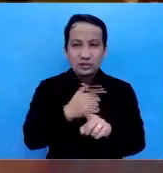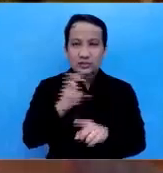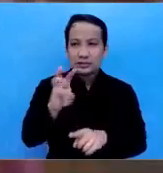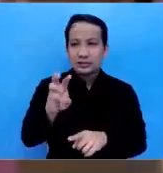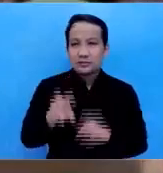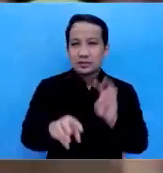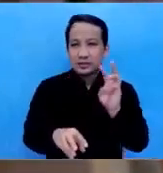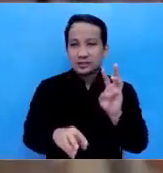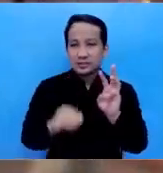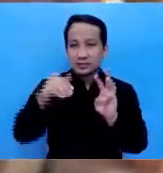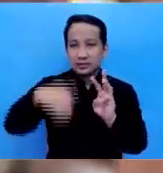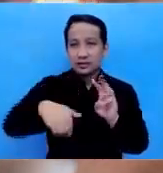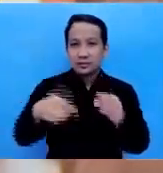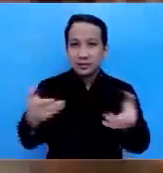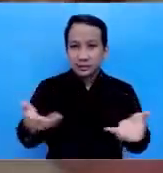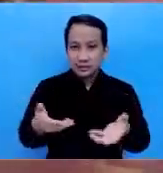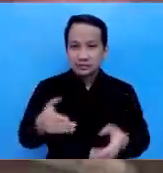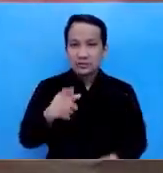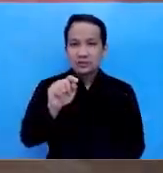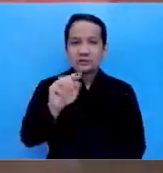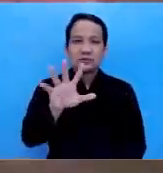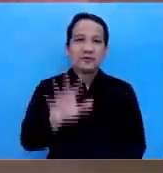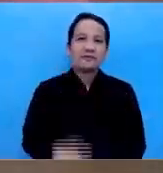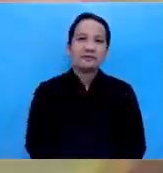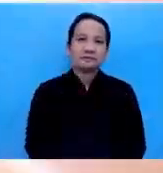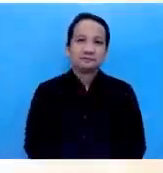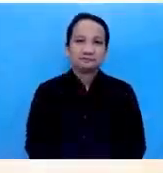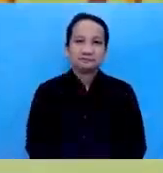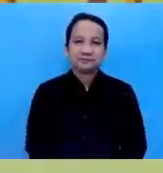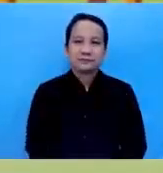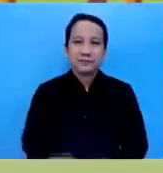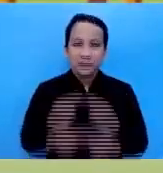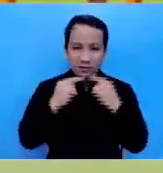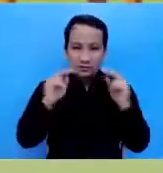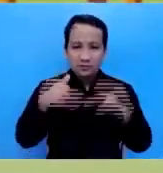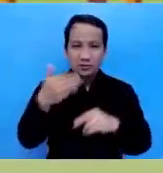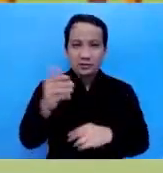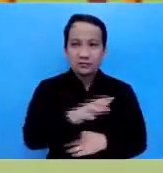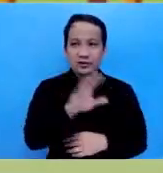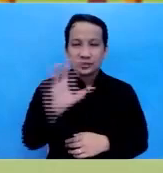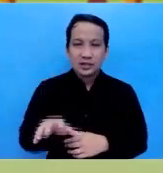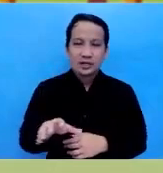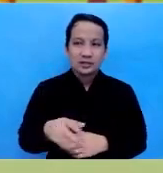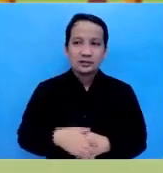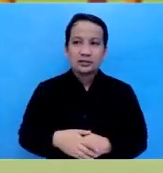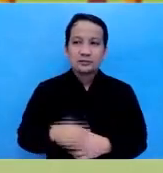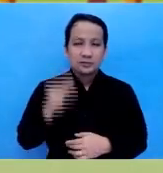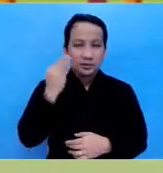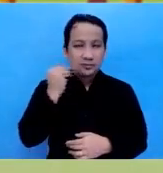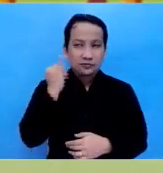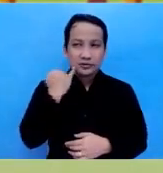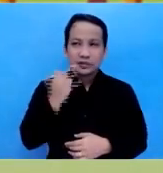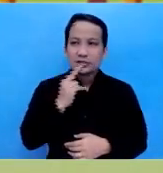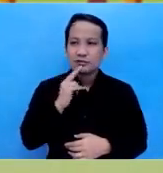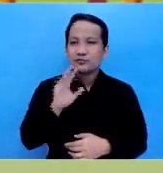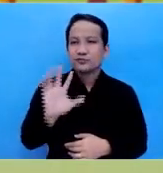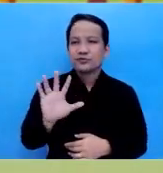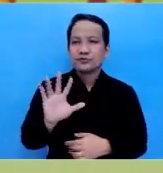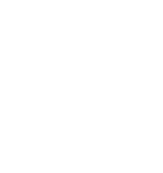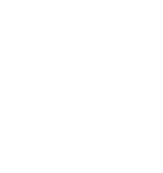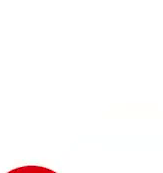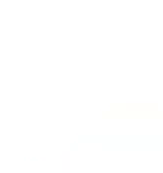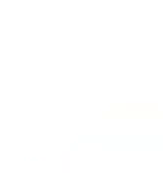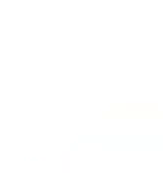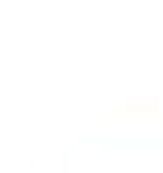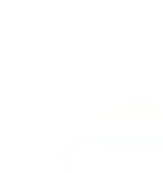6 p.m. dito lang sa TV5. Nagbabalita mula sa Frontline, MJ Marfori, News 5.